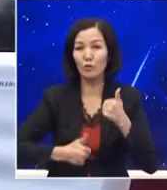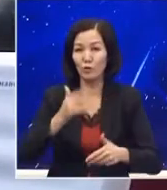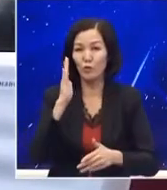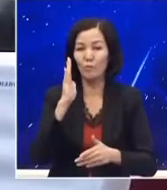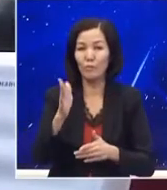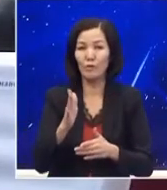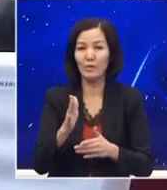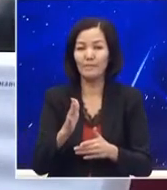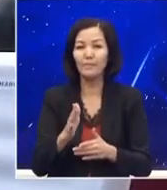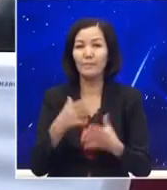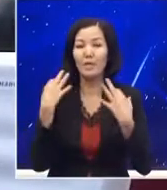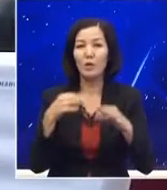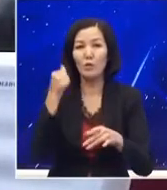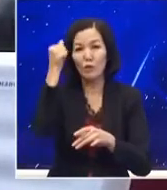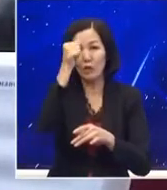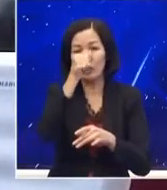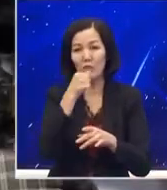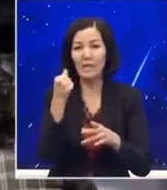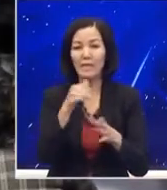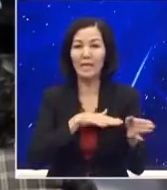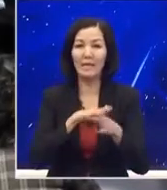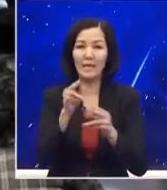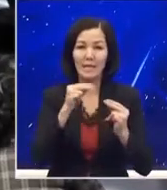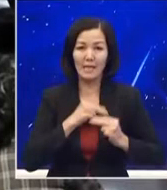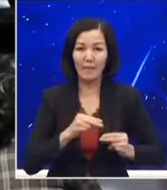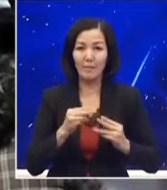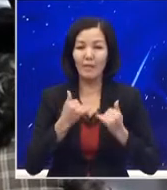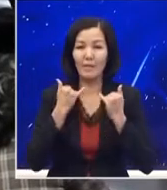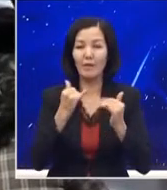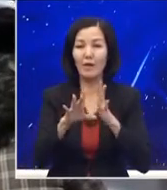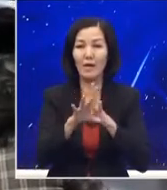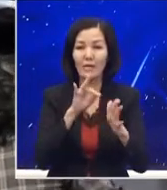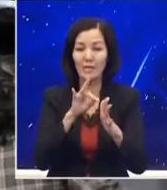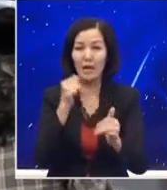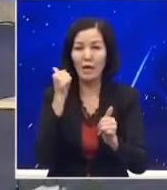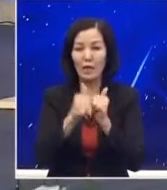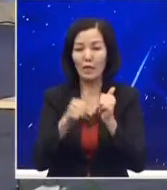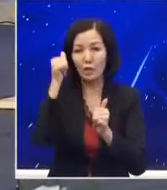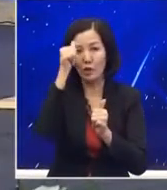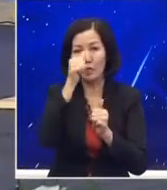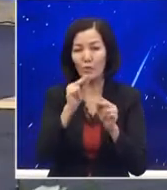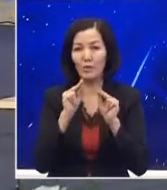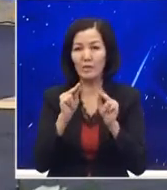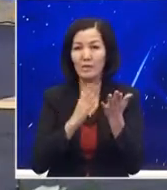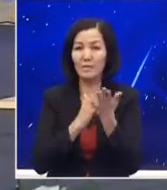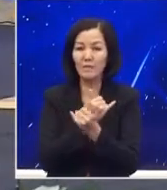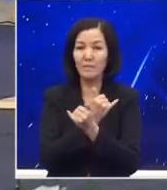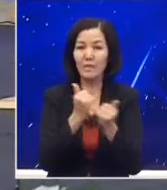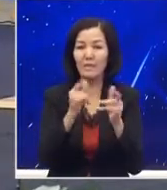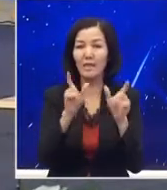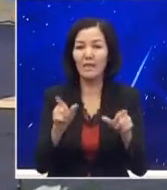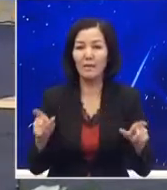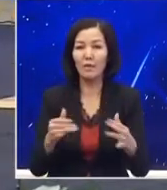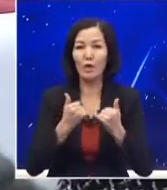нығайту жолындағы атқарылған еңбектер ескерусіз қалған емес. Осыны ұлытой қарсаңында жылда қалтқысыз қызмет істеген ел азаматтарына